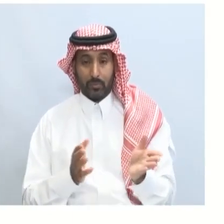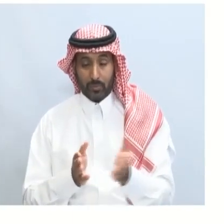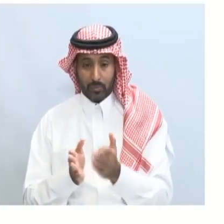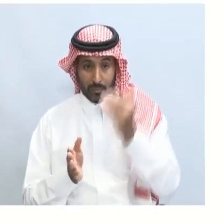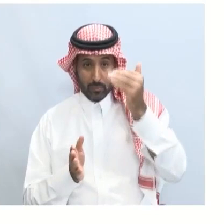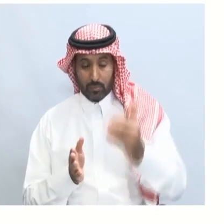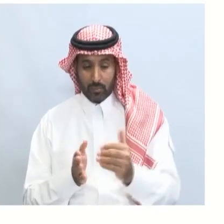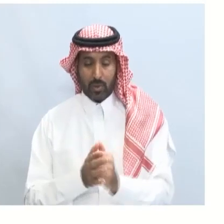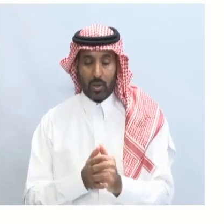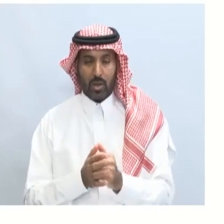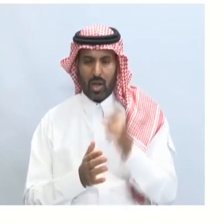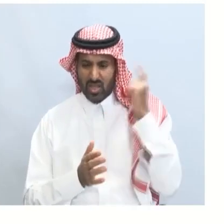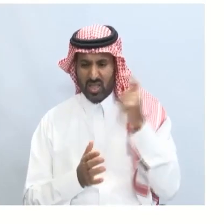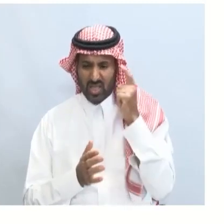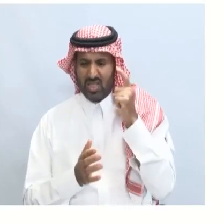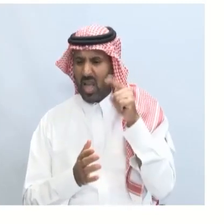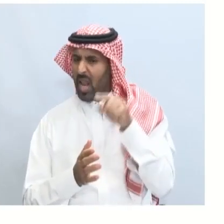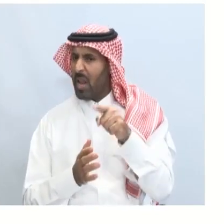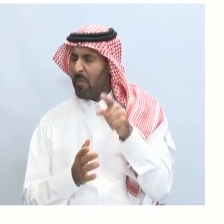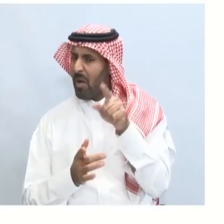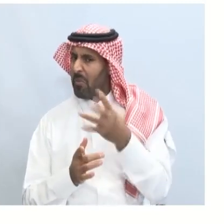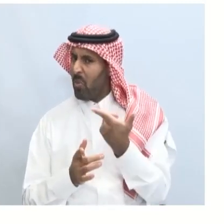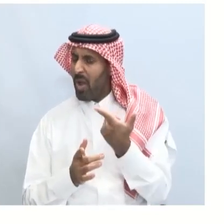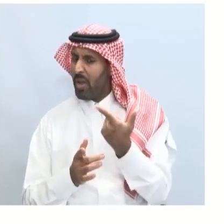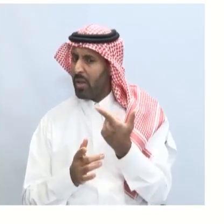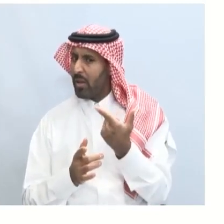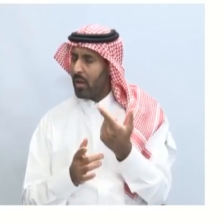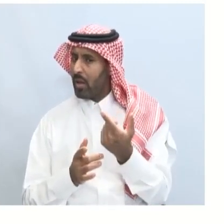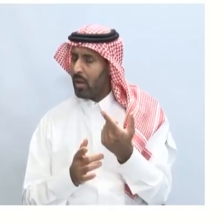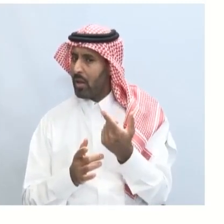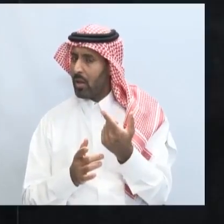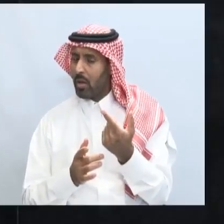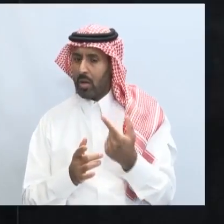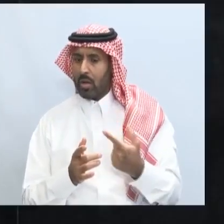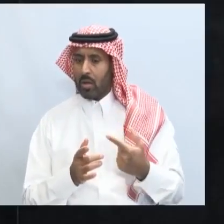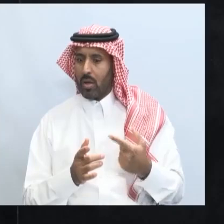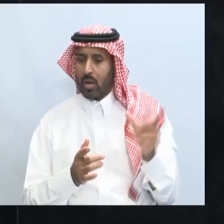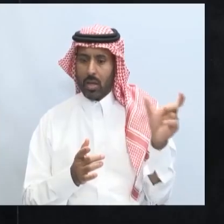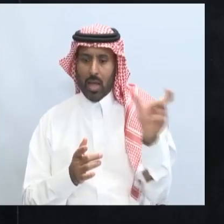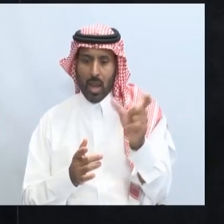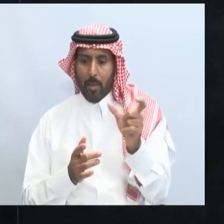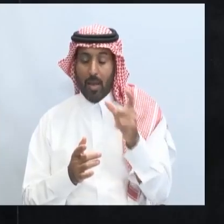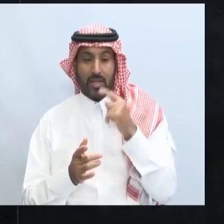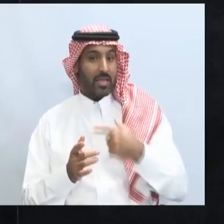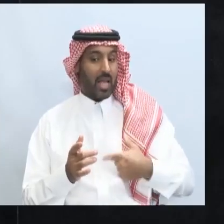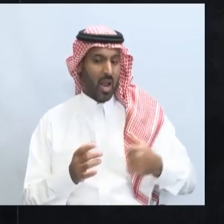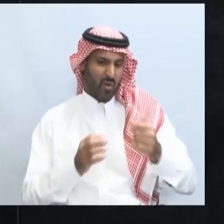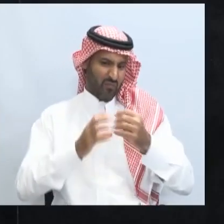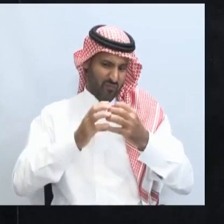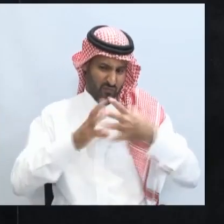الكواركات قد يتساءل البعض من اين اتى مصطلح الانفجار